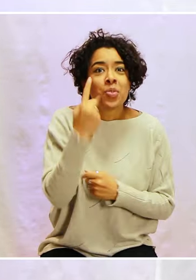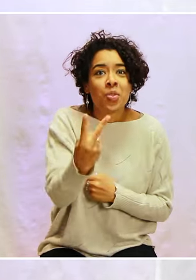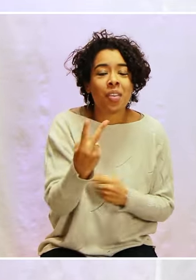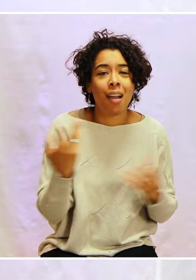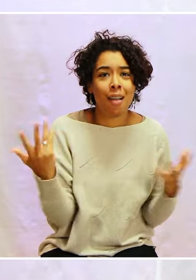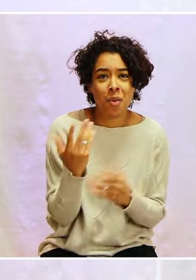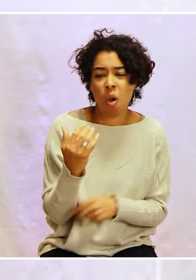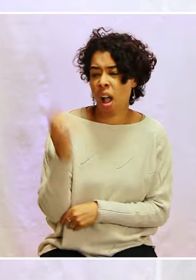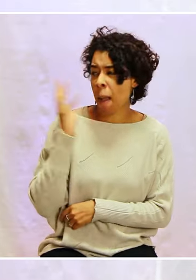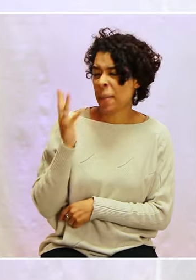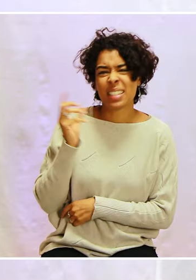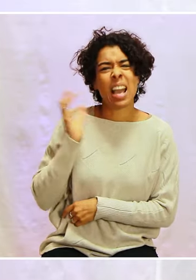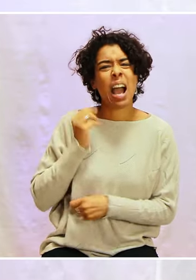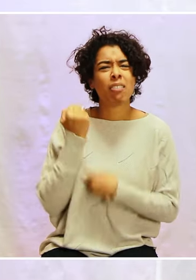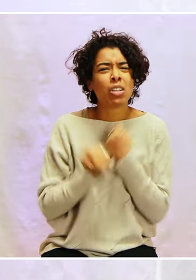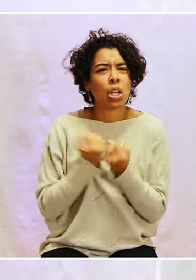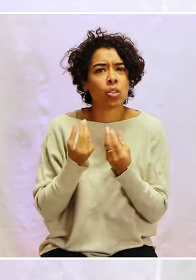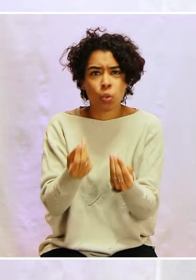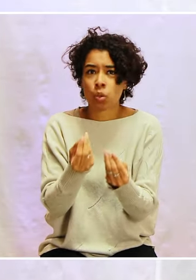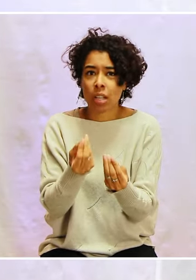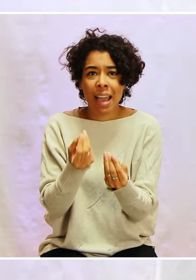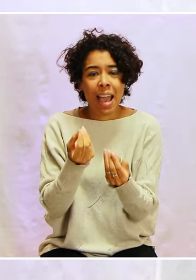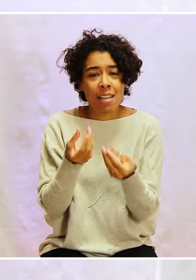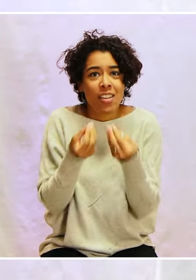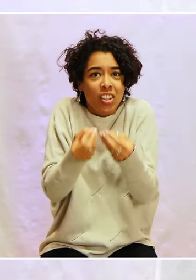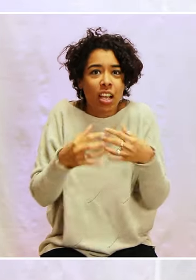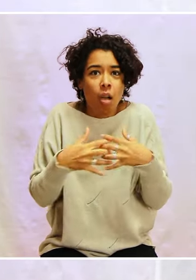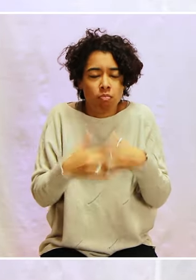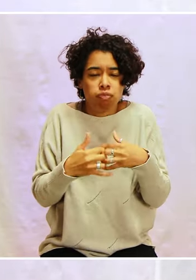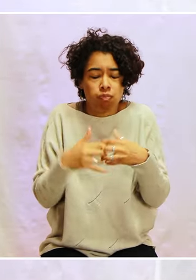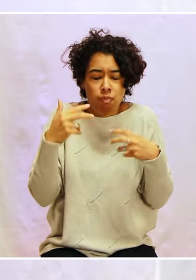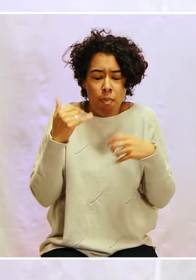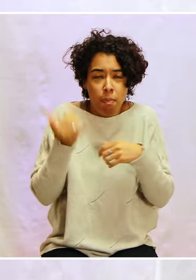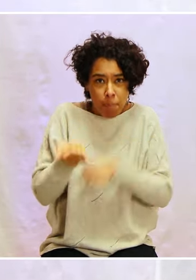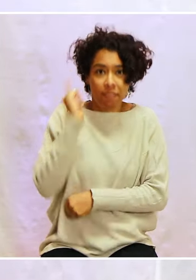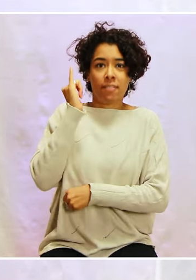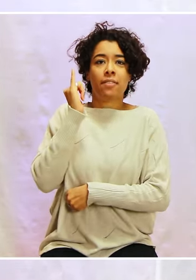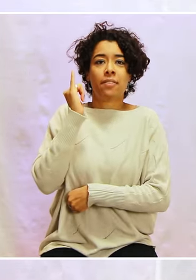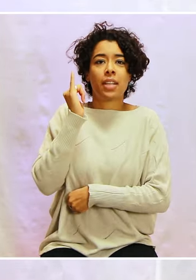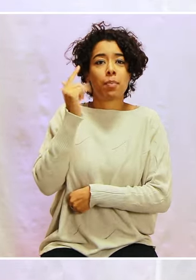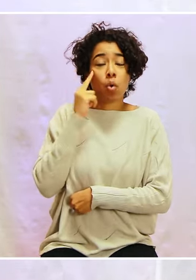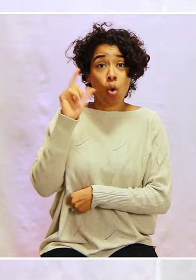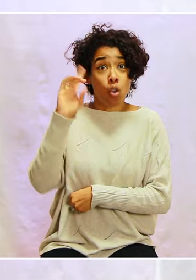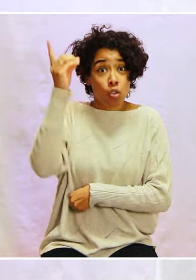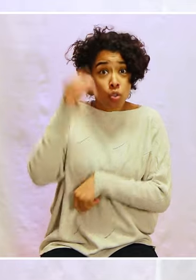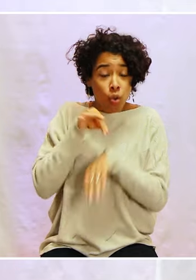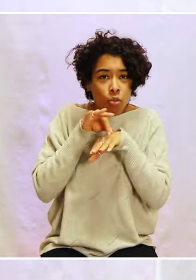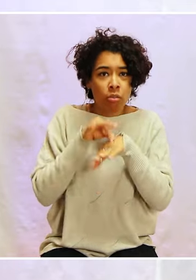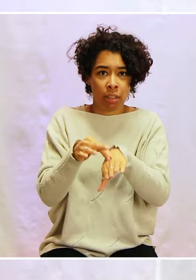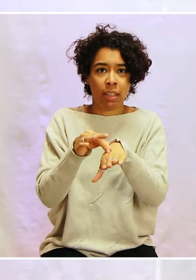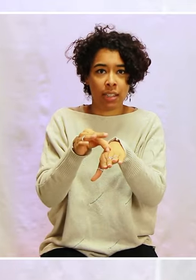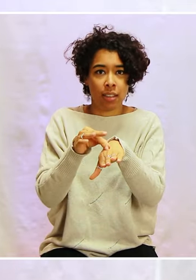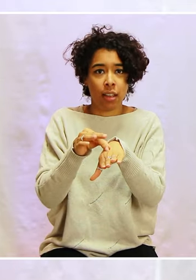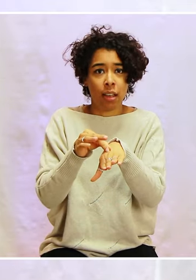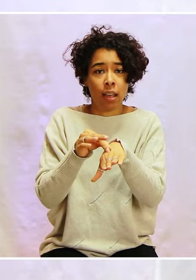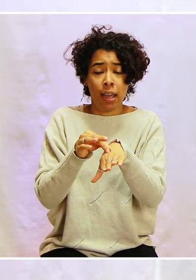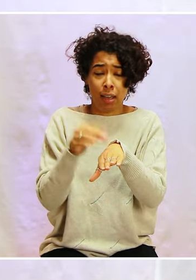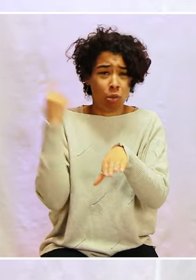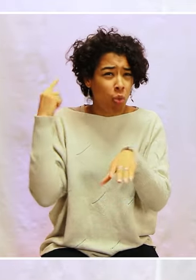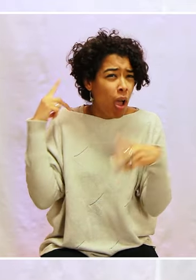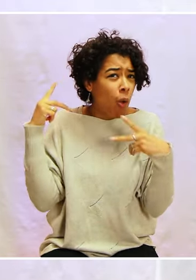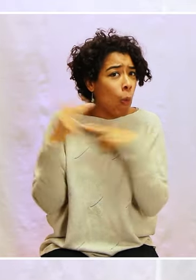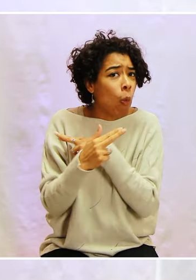devenir un moteur pour toi parce que Dieu va te conduire à travers cela pour que tu en tires et bien des